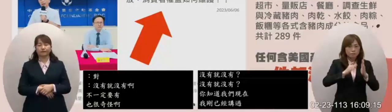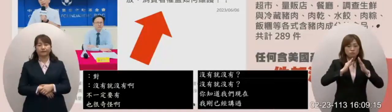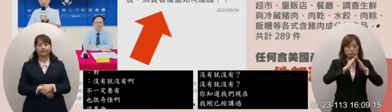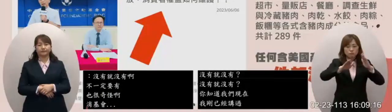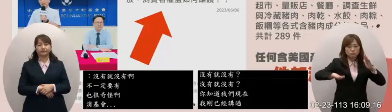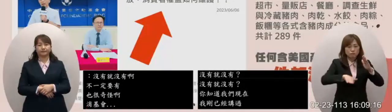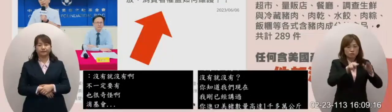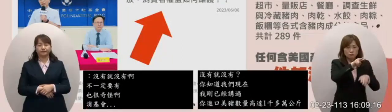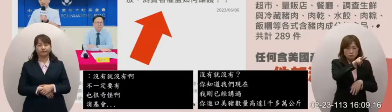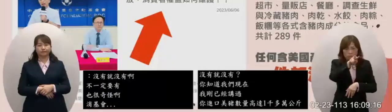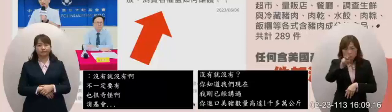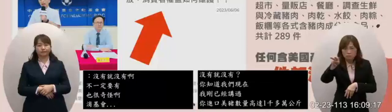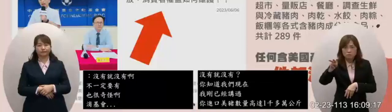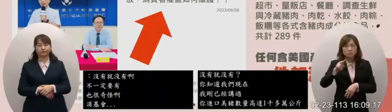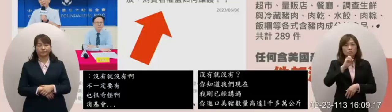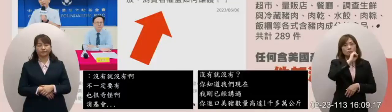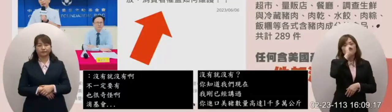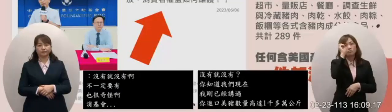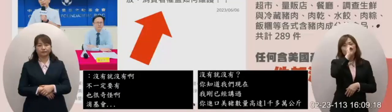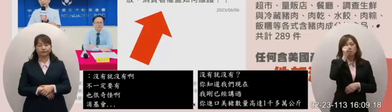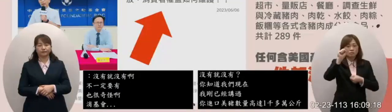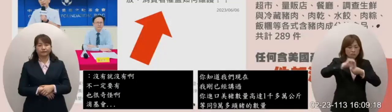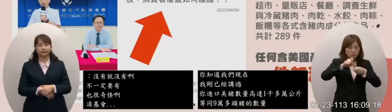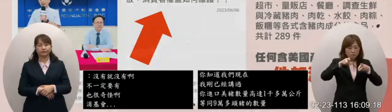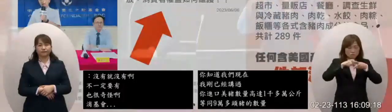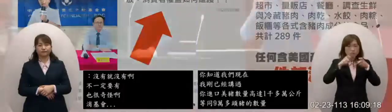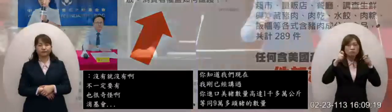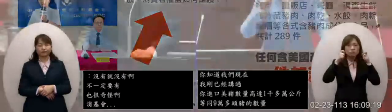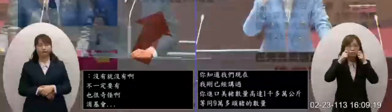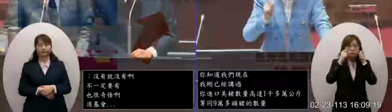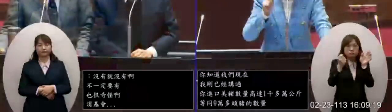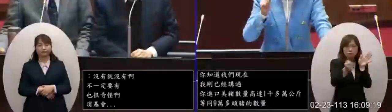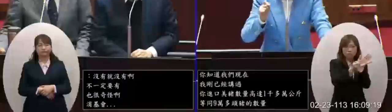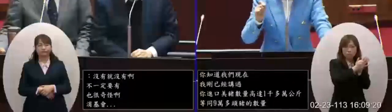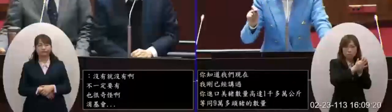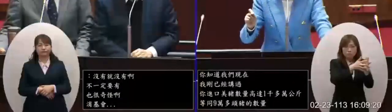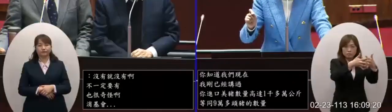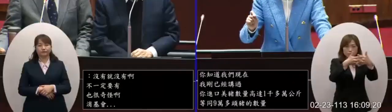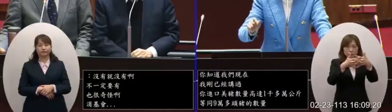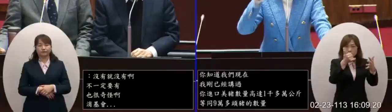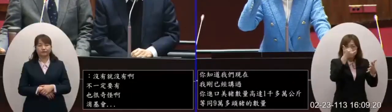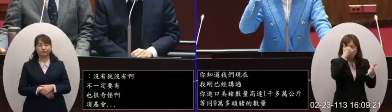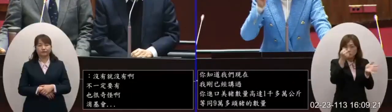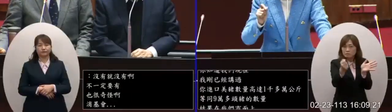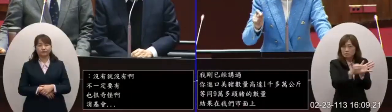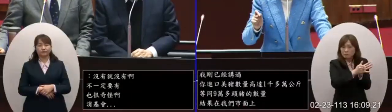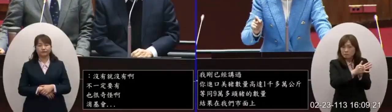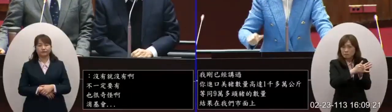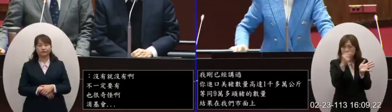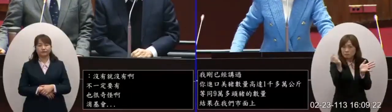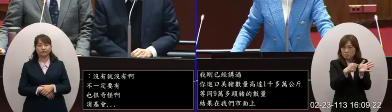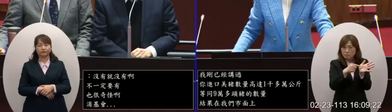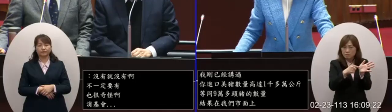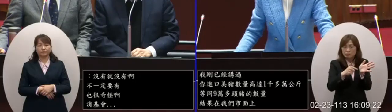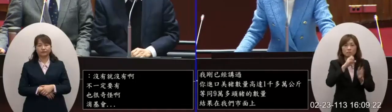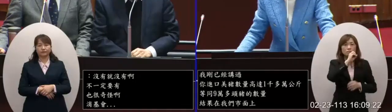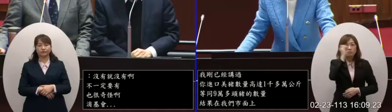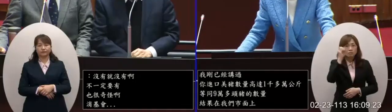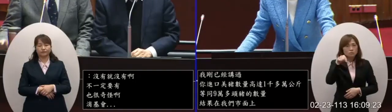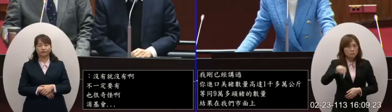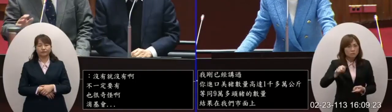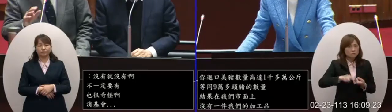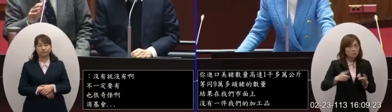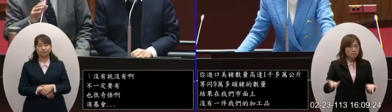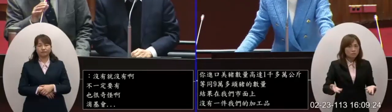有一件我们的加工品有写猪肉，标示猪肉是美猪，这合理